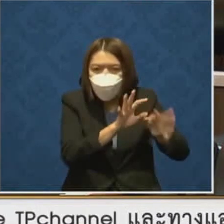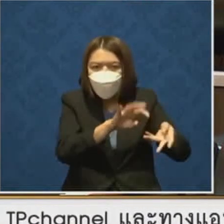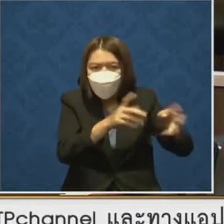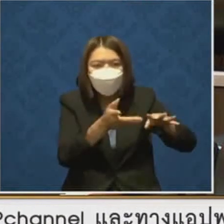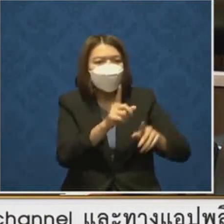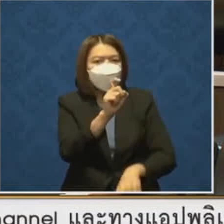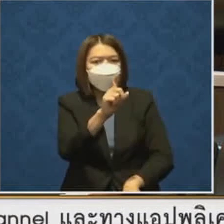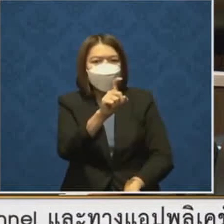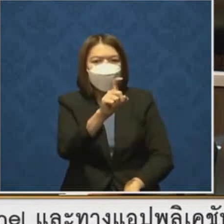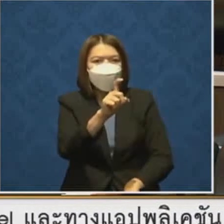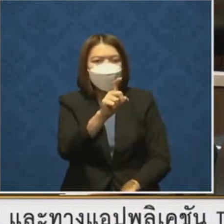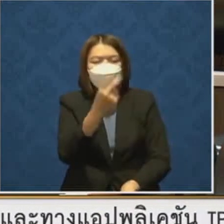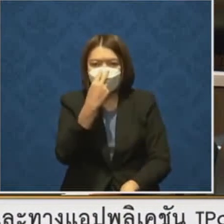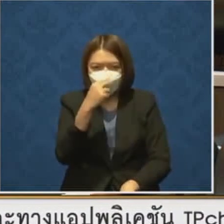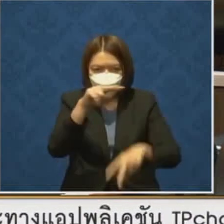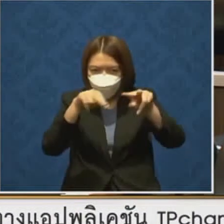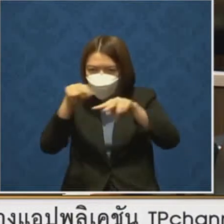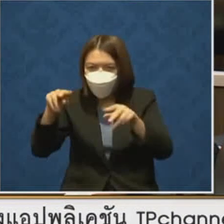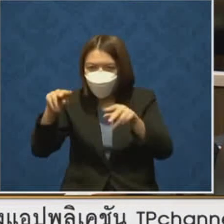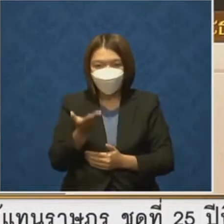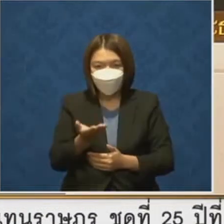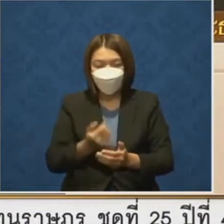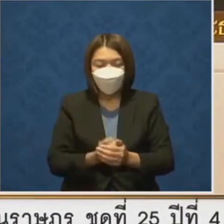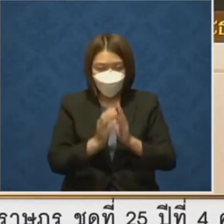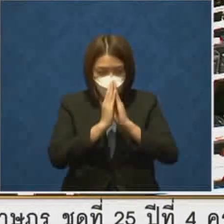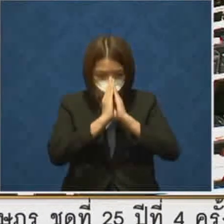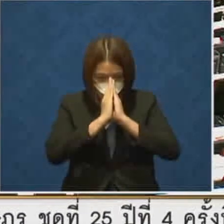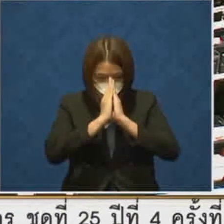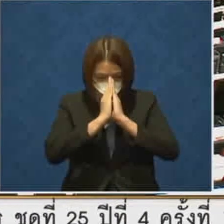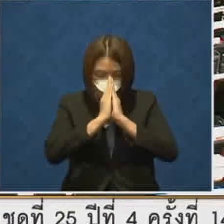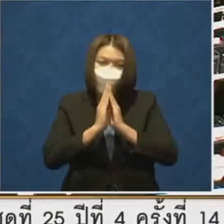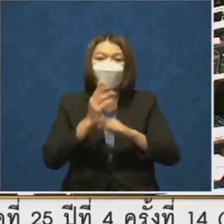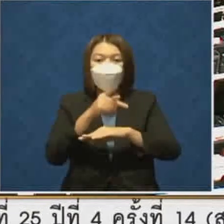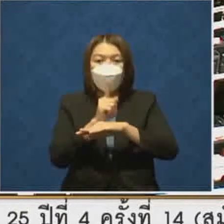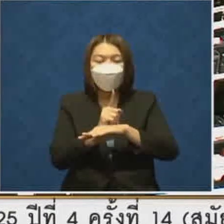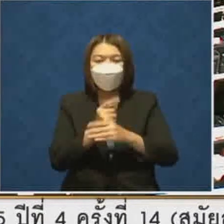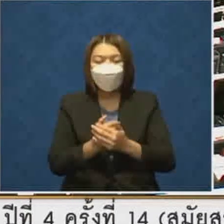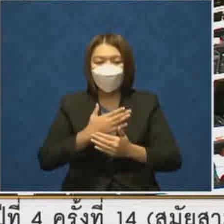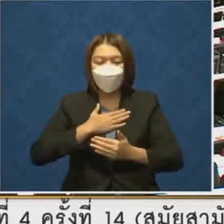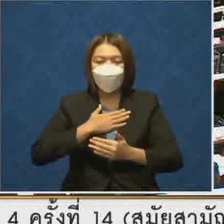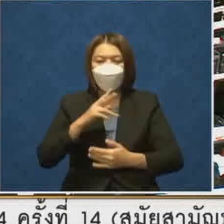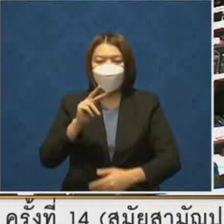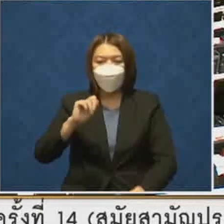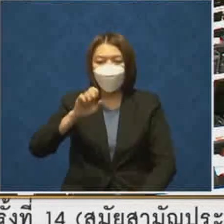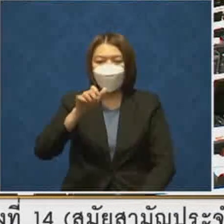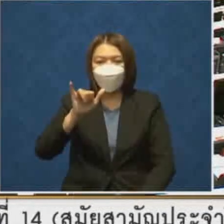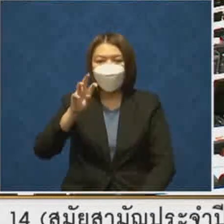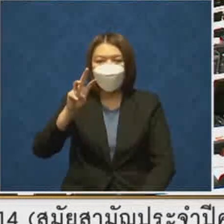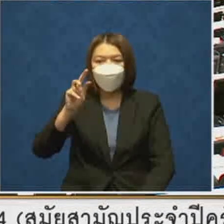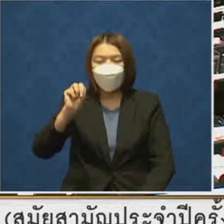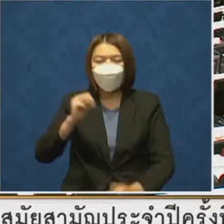ก็ ค ือเสียงประชาชนที่เขาไปทำ ใช่ โหวตนอกสภานั่นน่ะอันนั้นน่าดูกว่าเยอะเพราะว ่